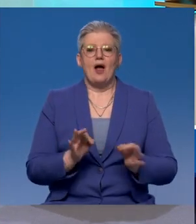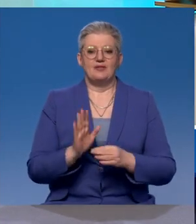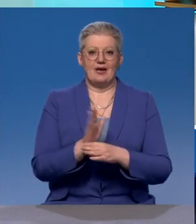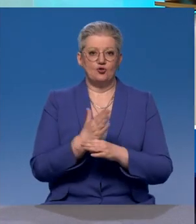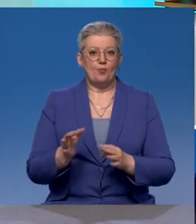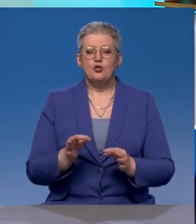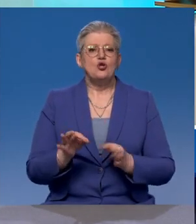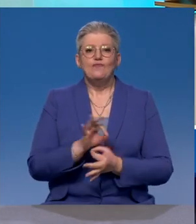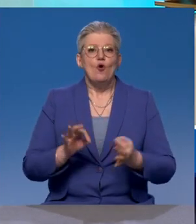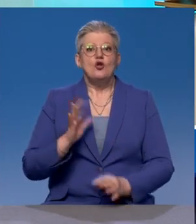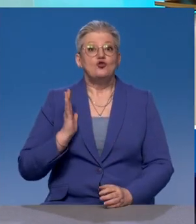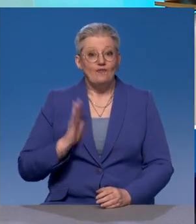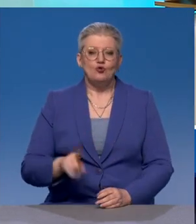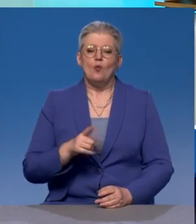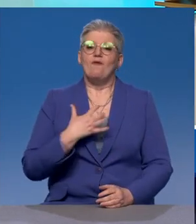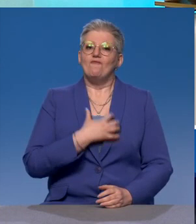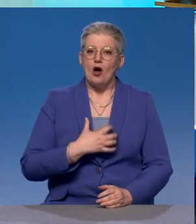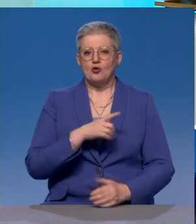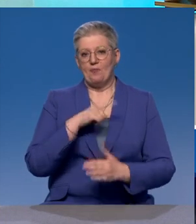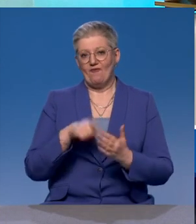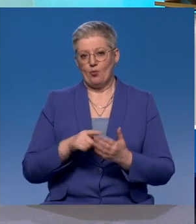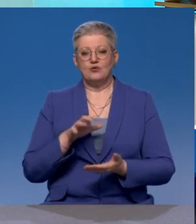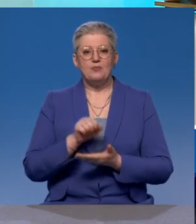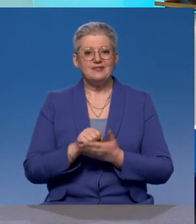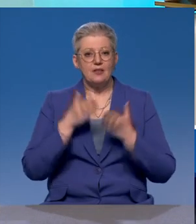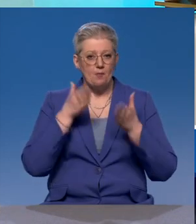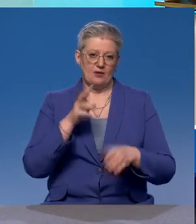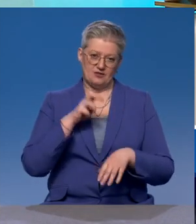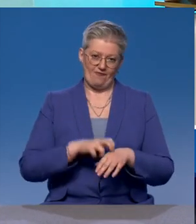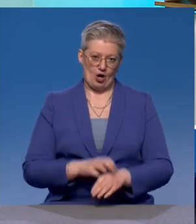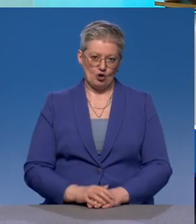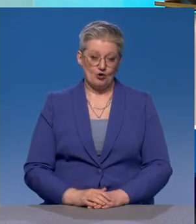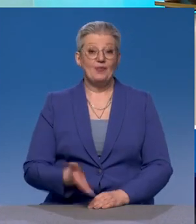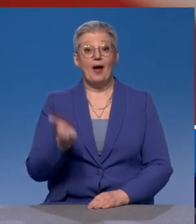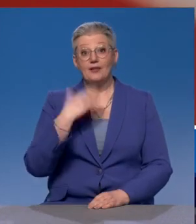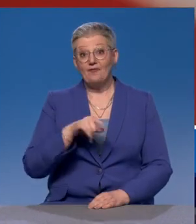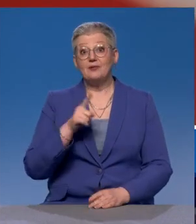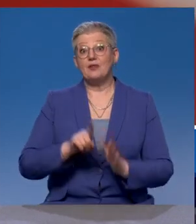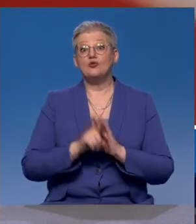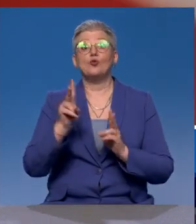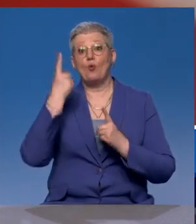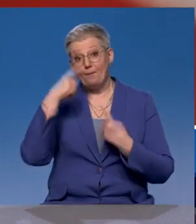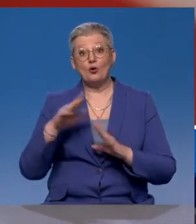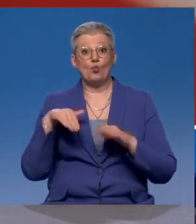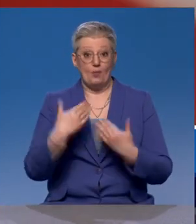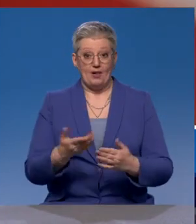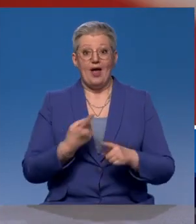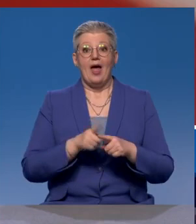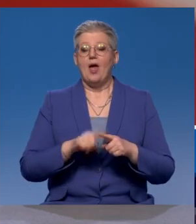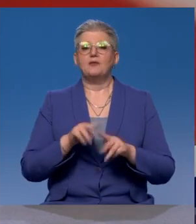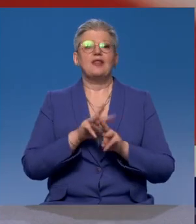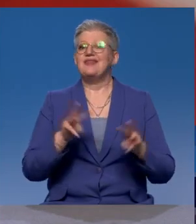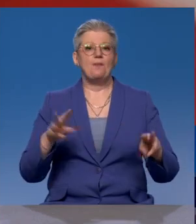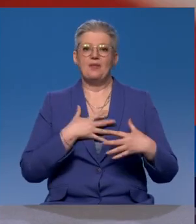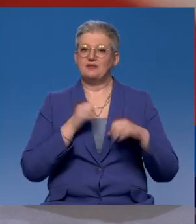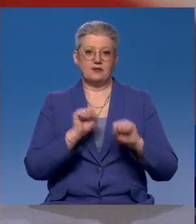лишнего, но при этом, чтобы важными вопросами все-таки врач занимался. А давайте мы начнем с того, кто придумал эту инициативу. Давайте. Во-первых, это не Минздрав.